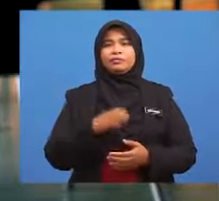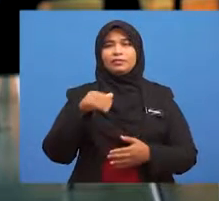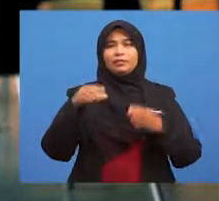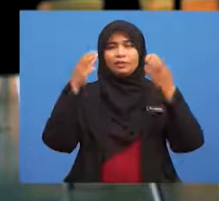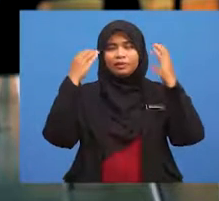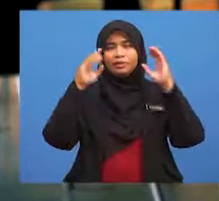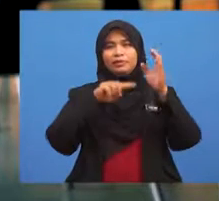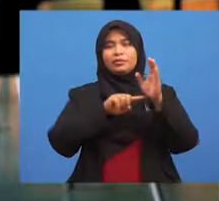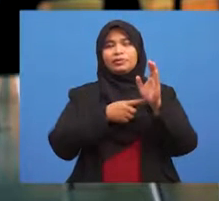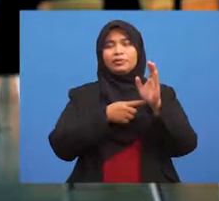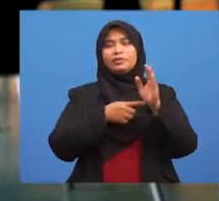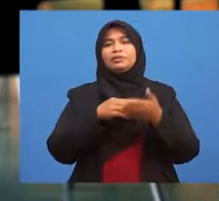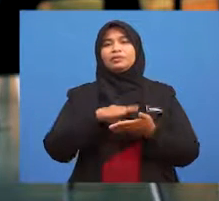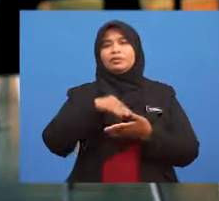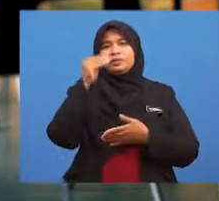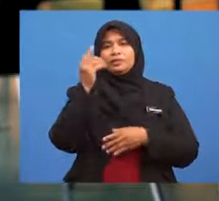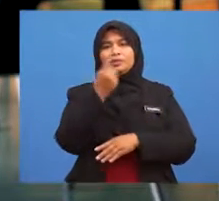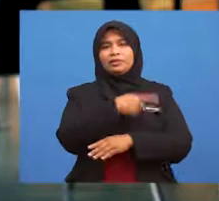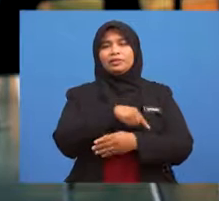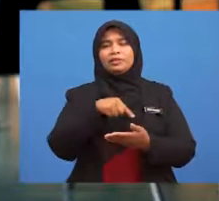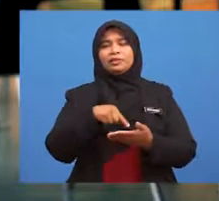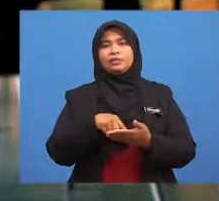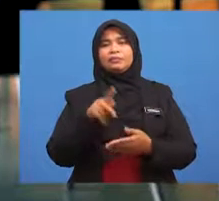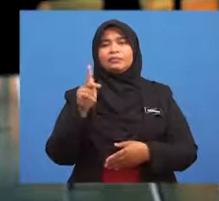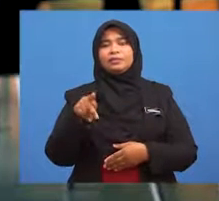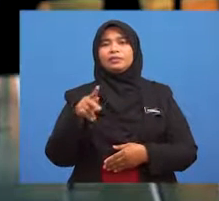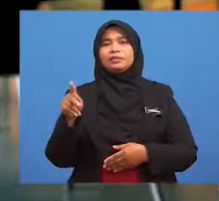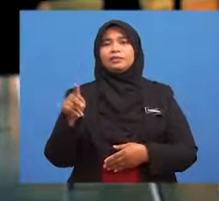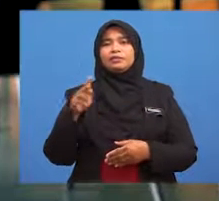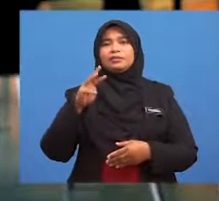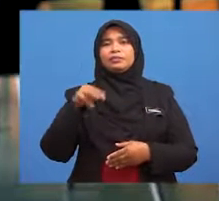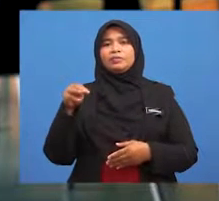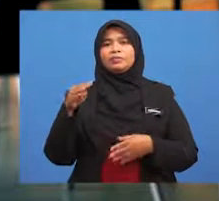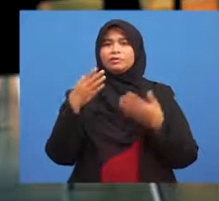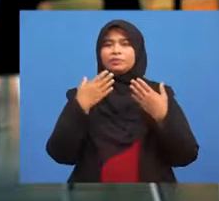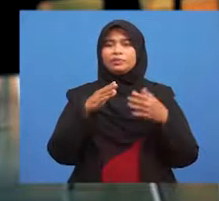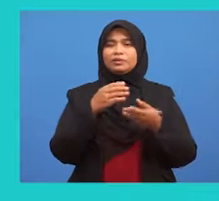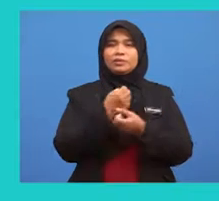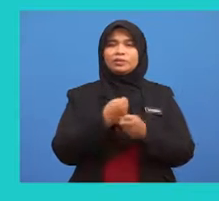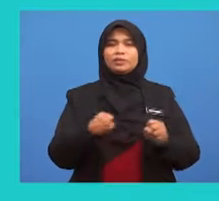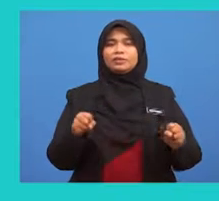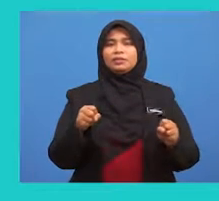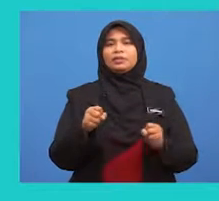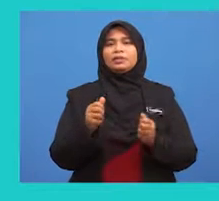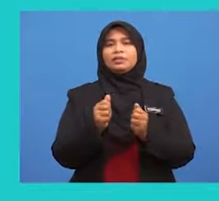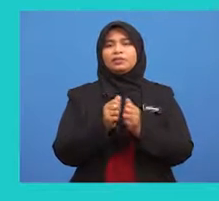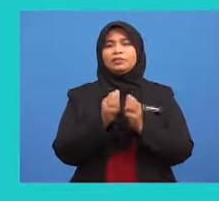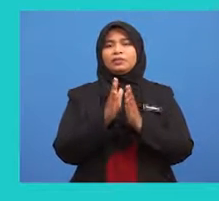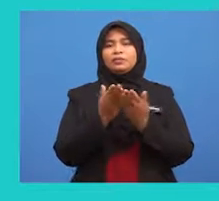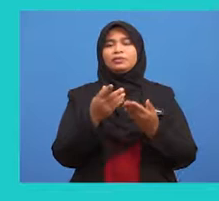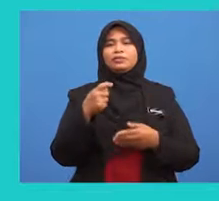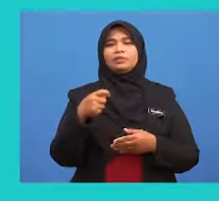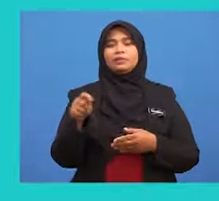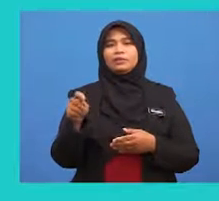mulakan sesi pembelajaran hari ini, pastikan murid-murid sudah bersedia dengan buku teks,